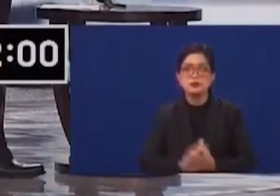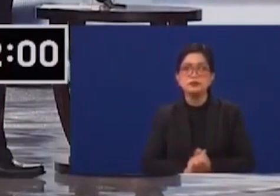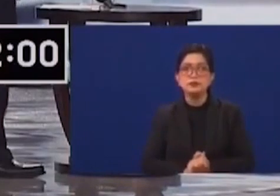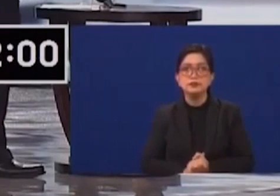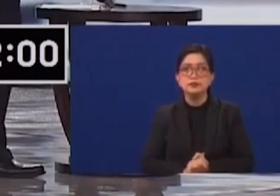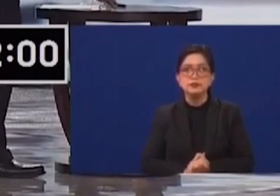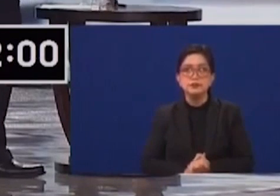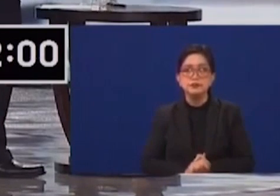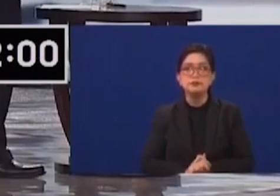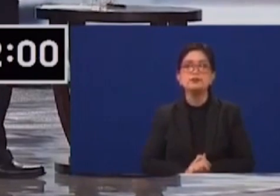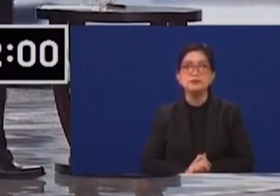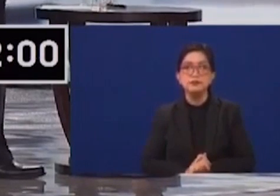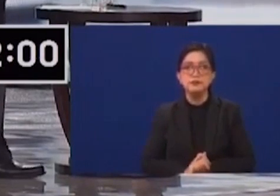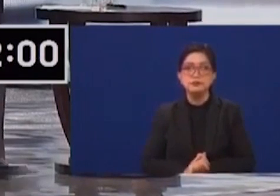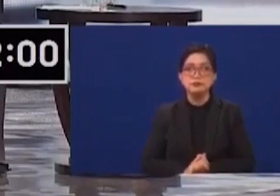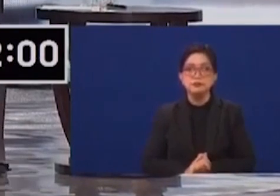hai hai